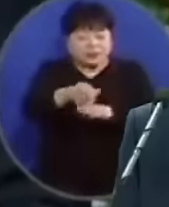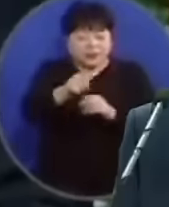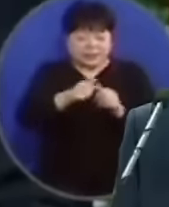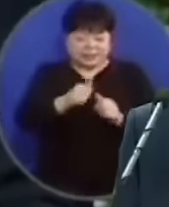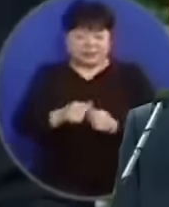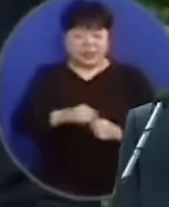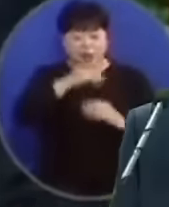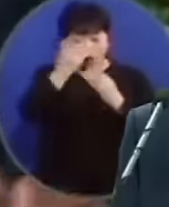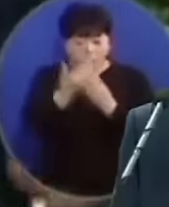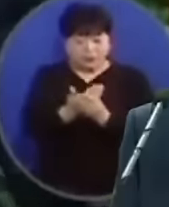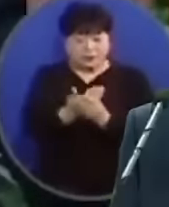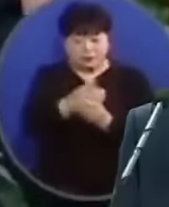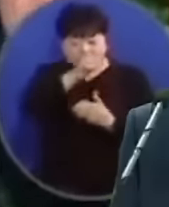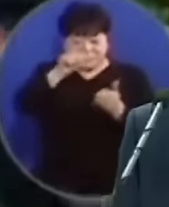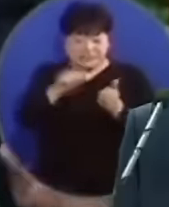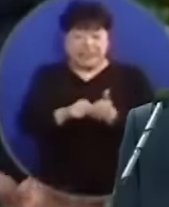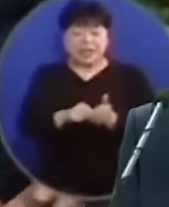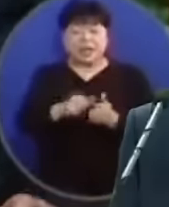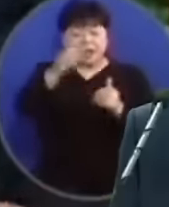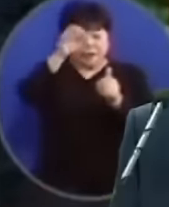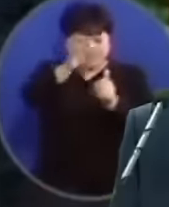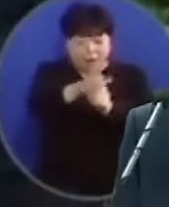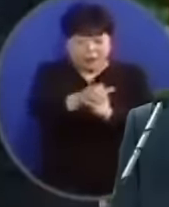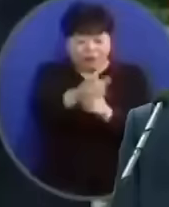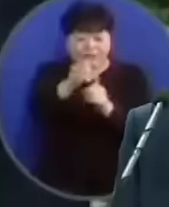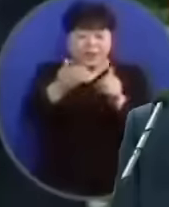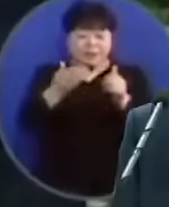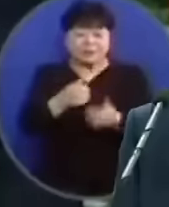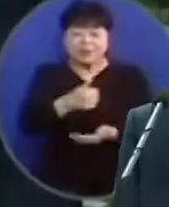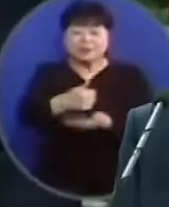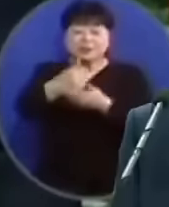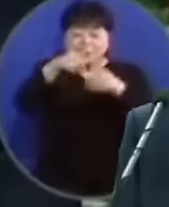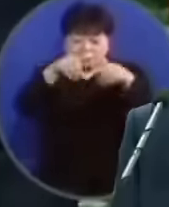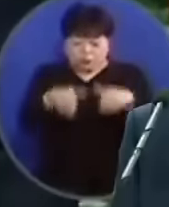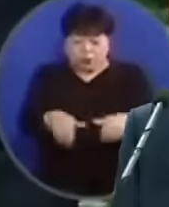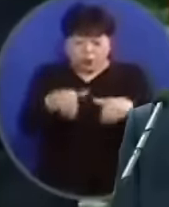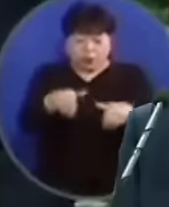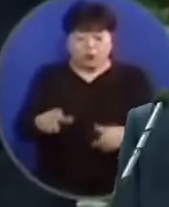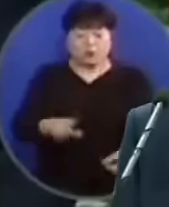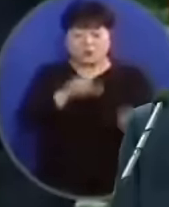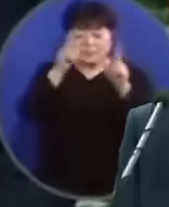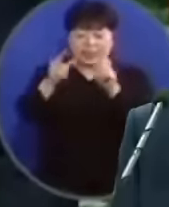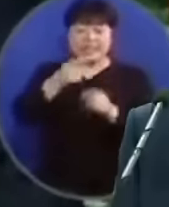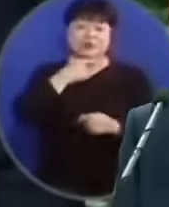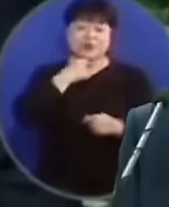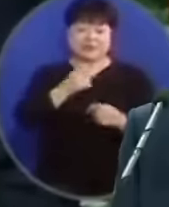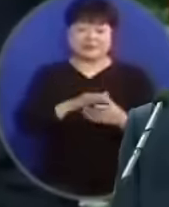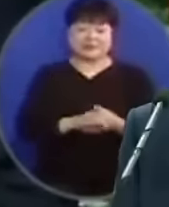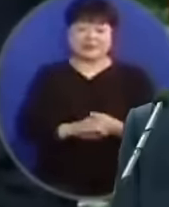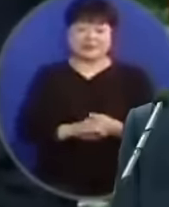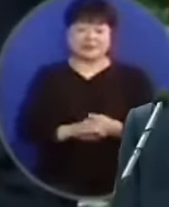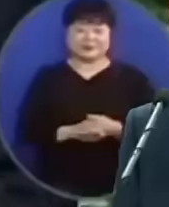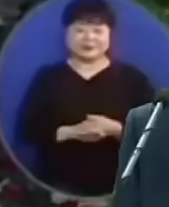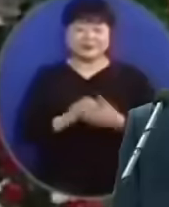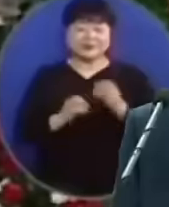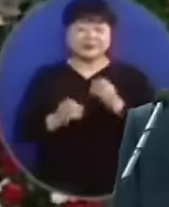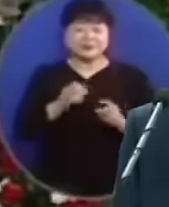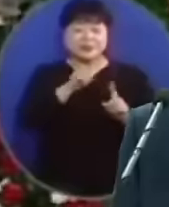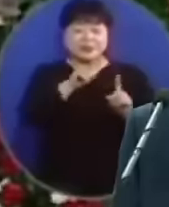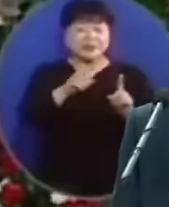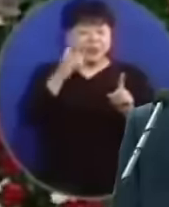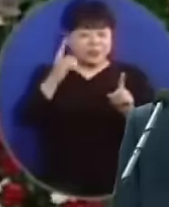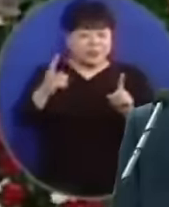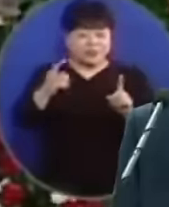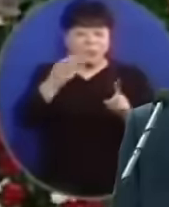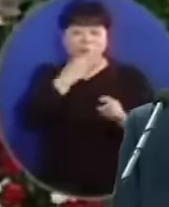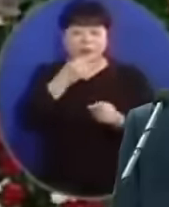하나님께 완전히 우리 일생을 다 내어 맡기고 하나님을 섬기는 종으로서 살기를 원하시는 것입니다. 시편 1편 1절에